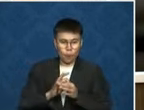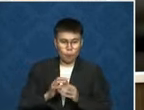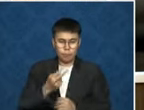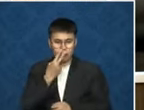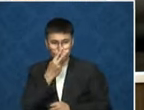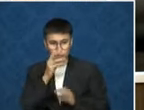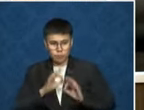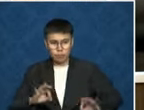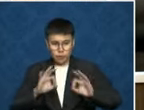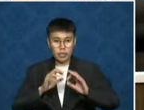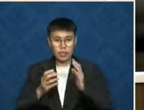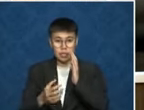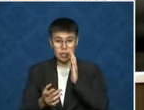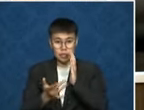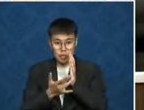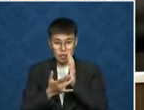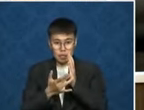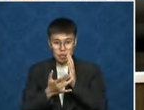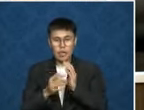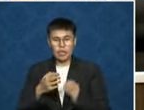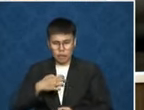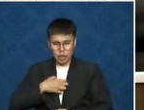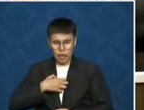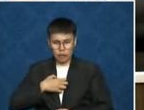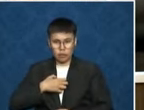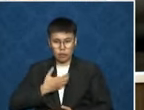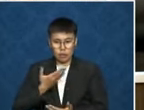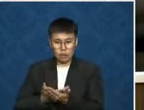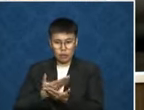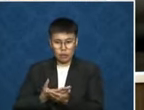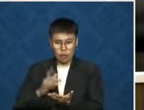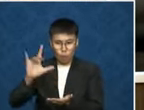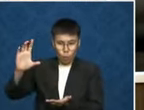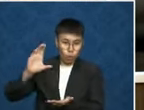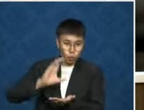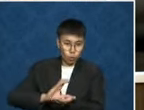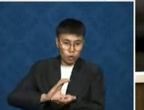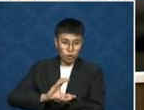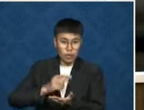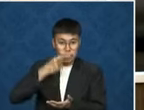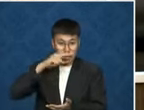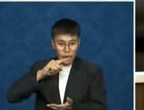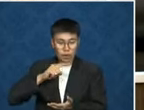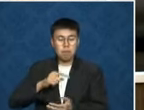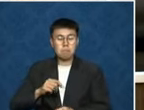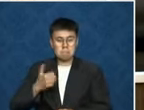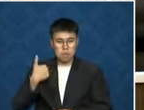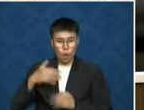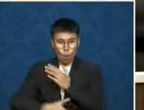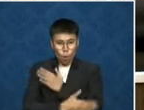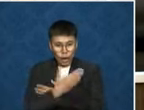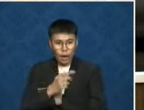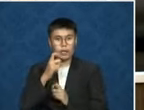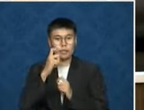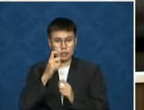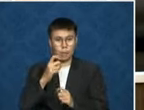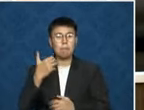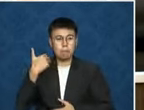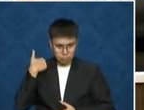คัญและอยากที่จะมาลงทุนในประเทศของเรามันเป็นทั้งโอกาสและความเสี่ยงอย่างที่ผมได้พูดไปในตอนที่เปิดย